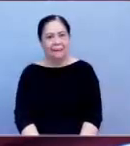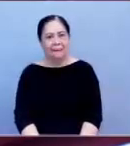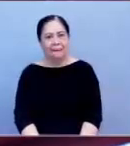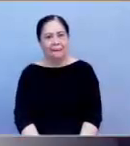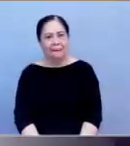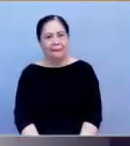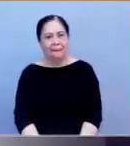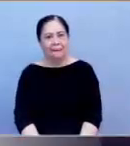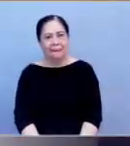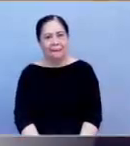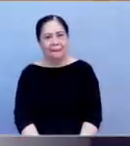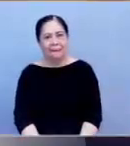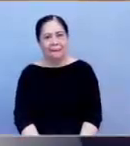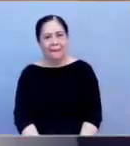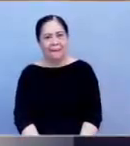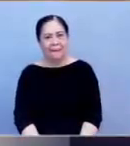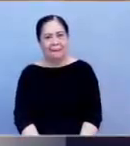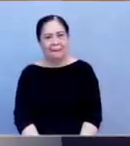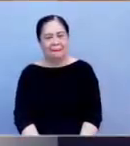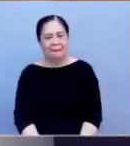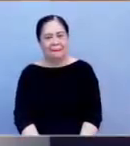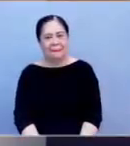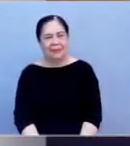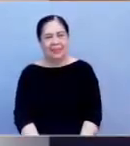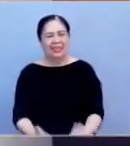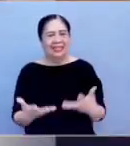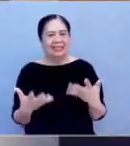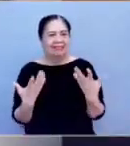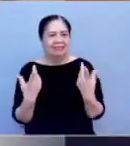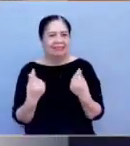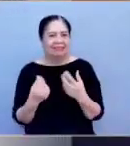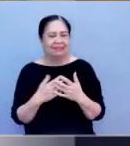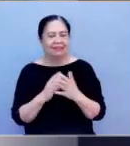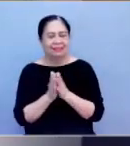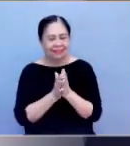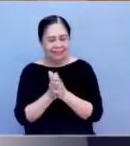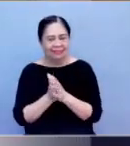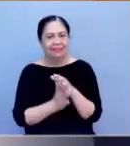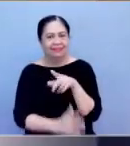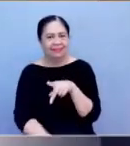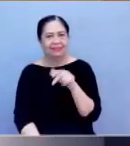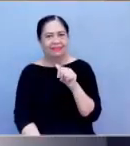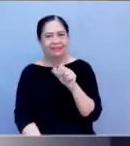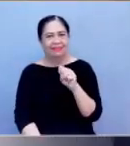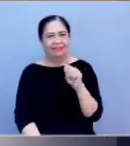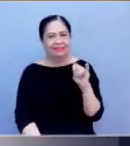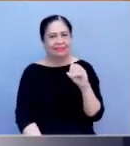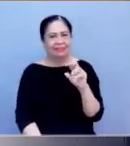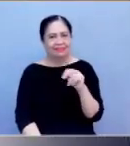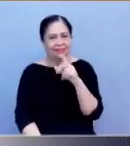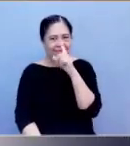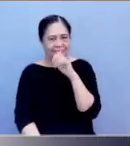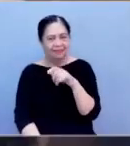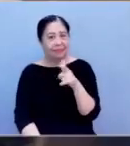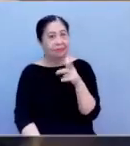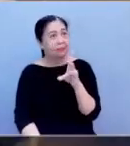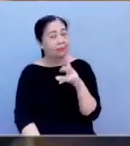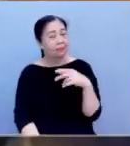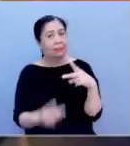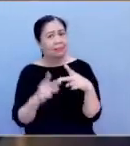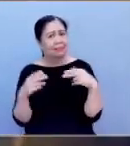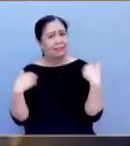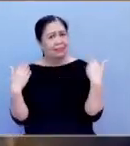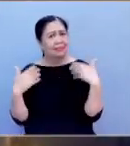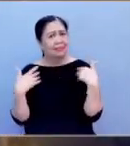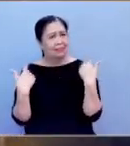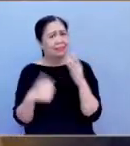paano ba? Kasi, mahal niya kasi yung ginagawa. Passion po. Passion. Ilang taon ka na, Abby? 27. Ay, mabata na mga anak